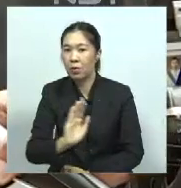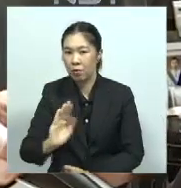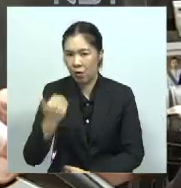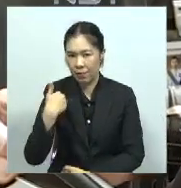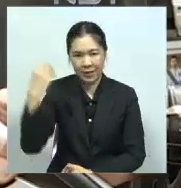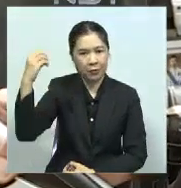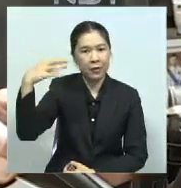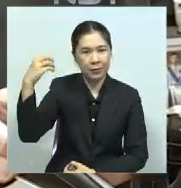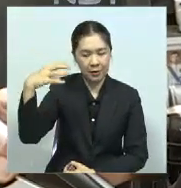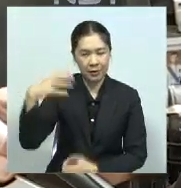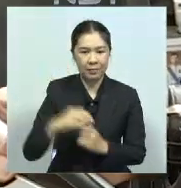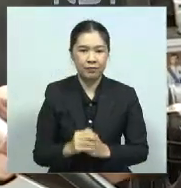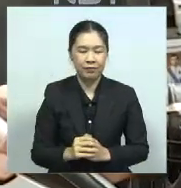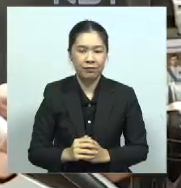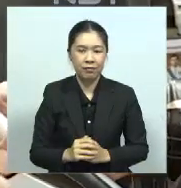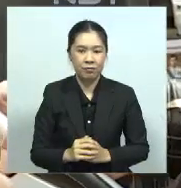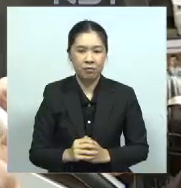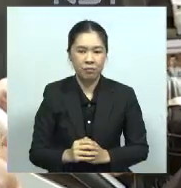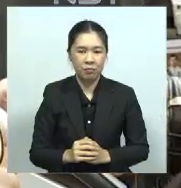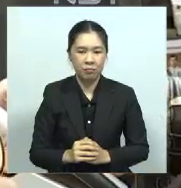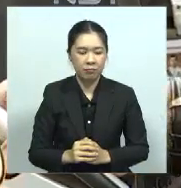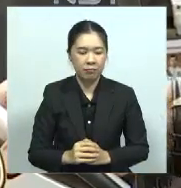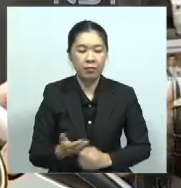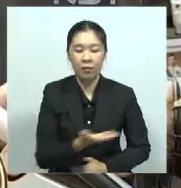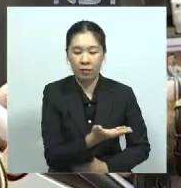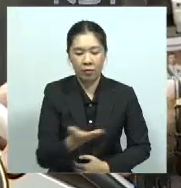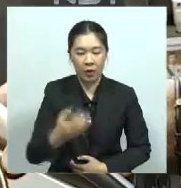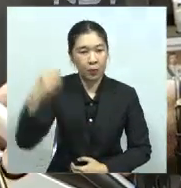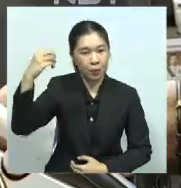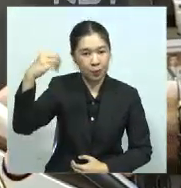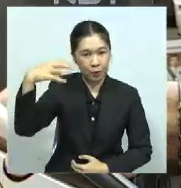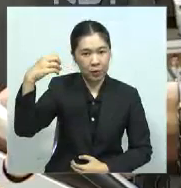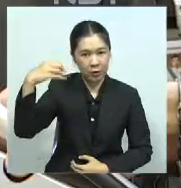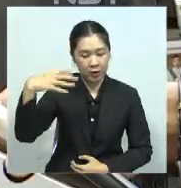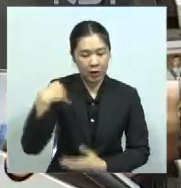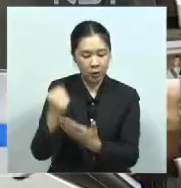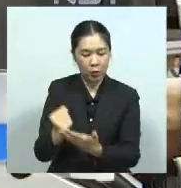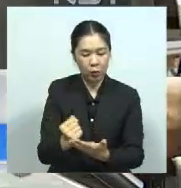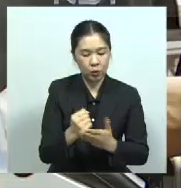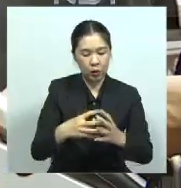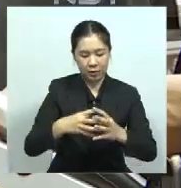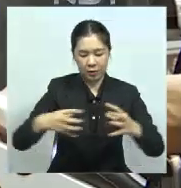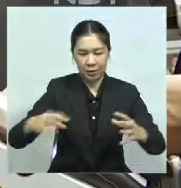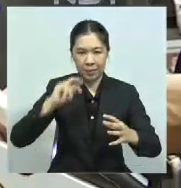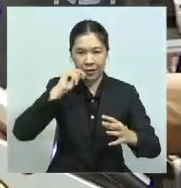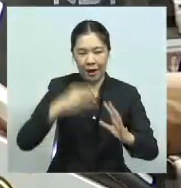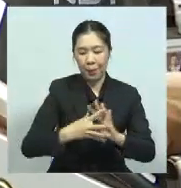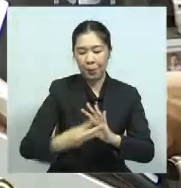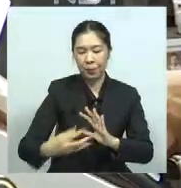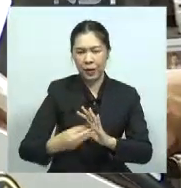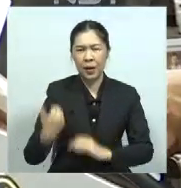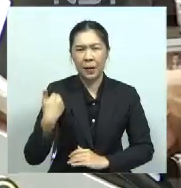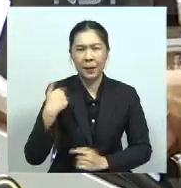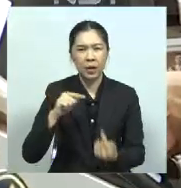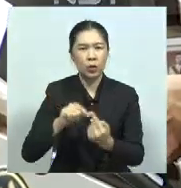แหล่งด้วยกันนะครับเพื่อประกันได้ว่าจะมีไฟที่สูบน้ำเนี่ยนะครับแต่เป็นปัญหาของระบบของไอ้ฟิ